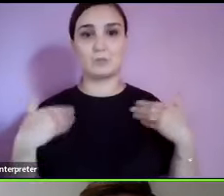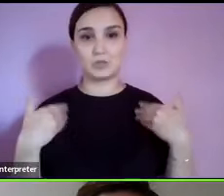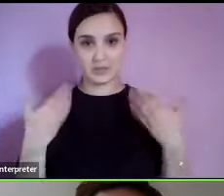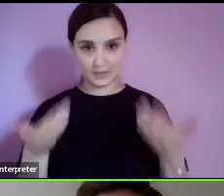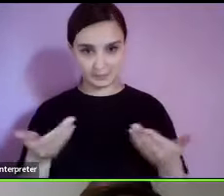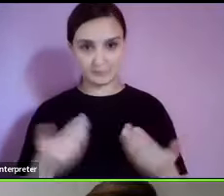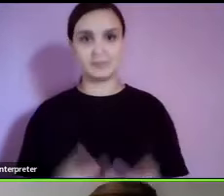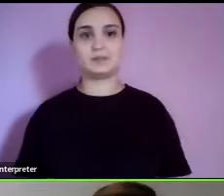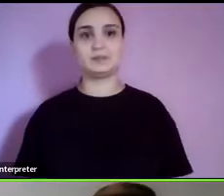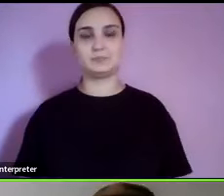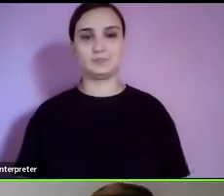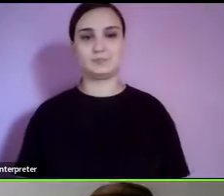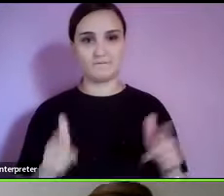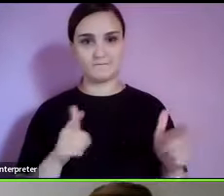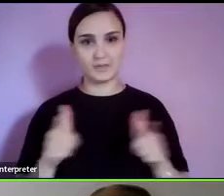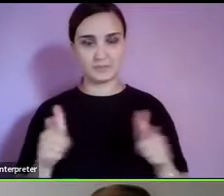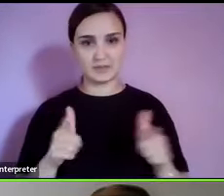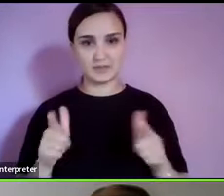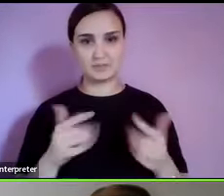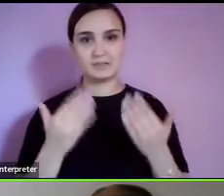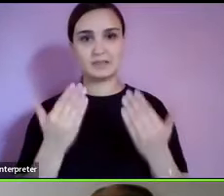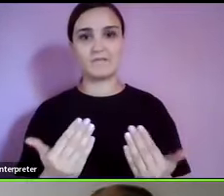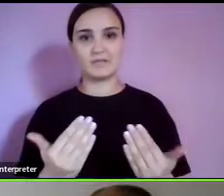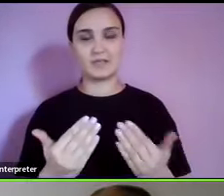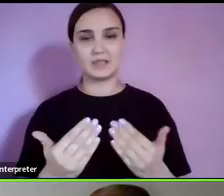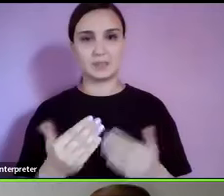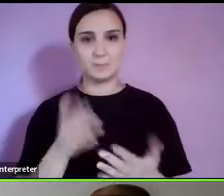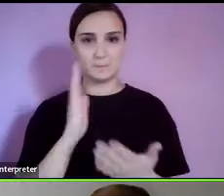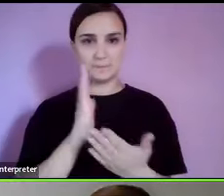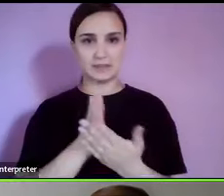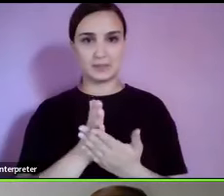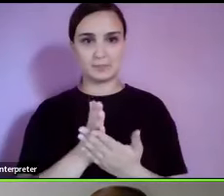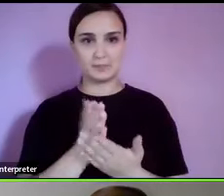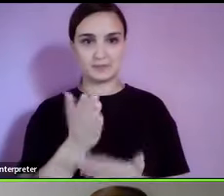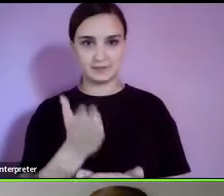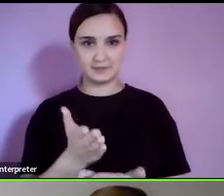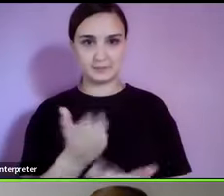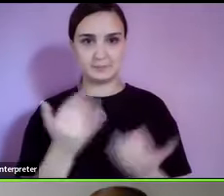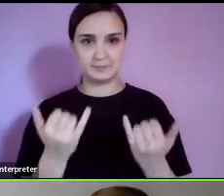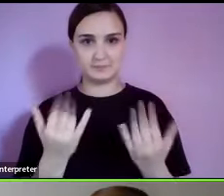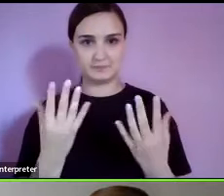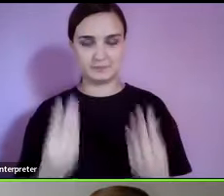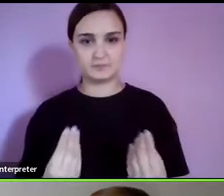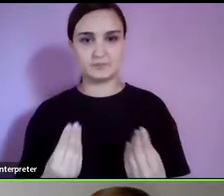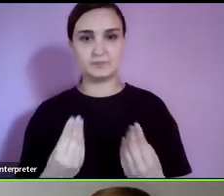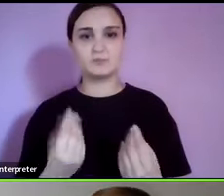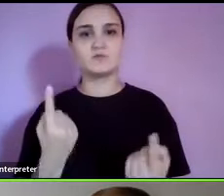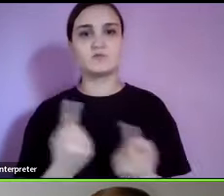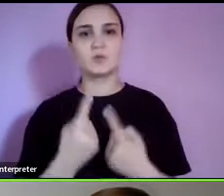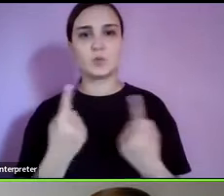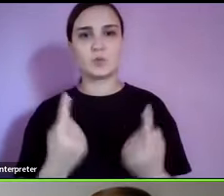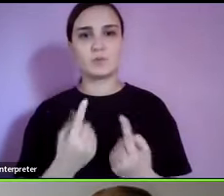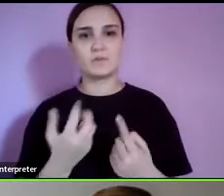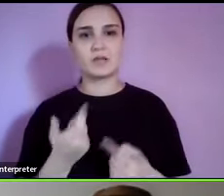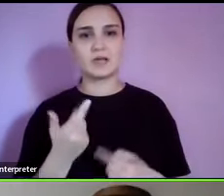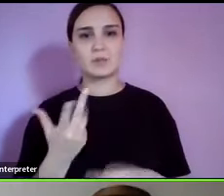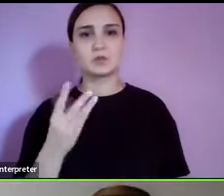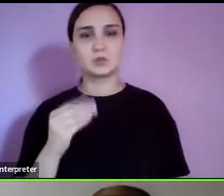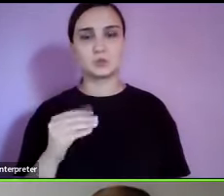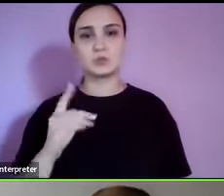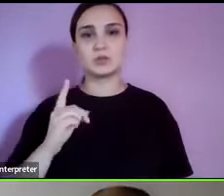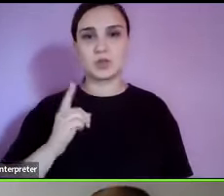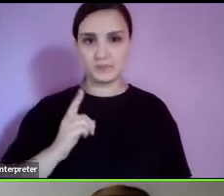მოგესალმებით, ვემზადებით ჩვენი მორიგი პირდაპირი ჩართვისთვის. ჩვეულების ამებ რამდენიმე წუთი